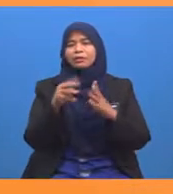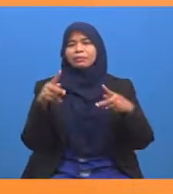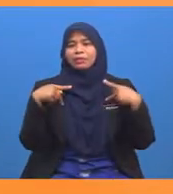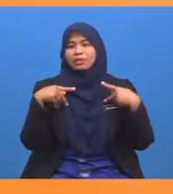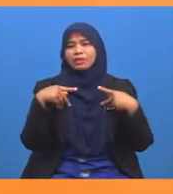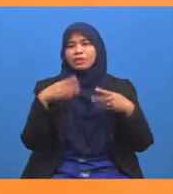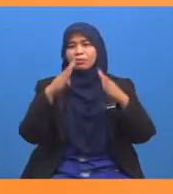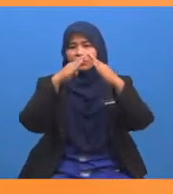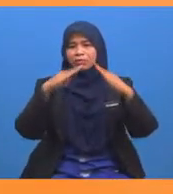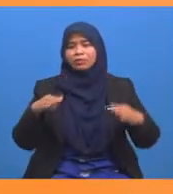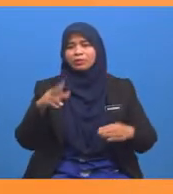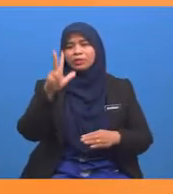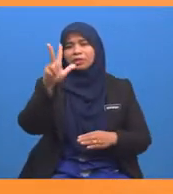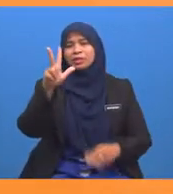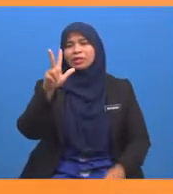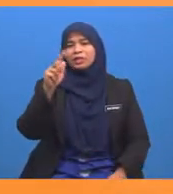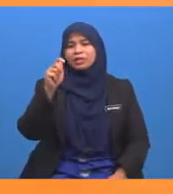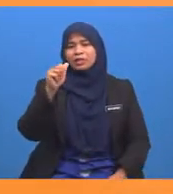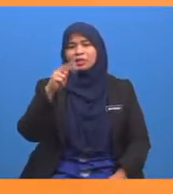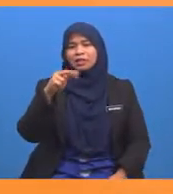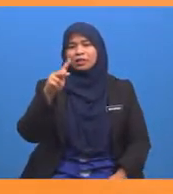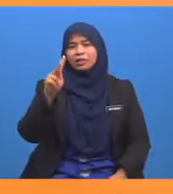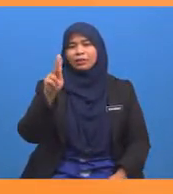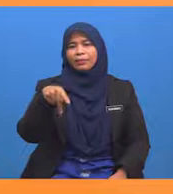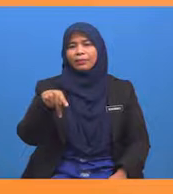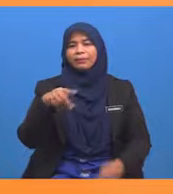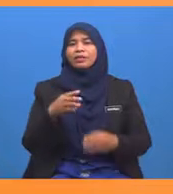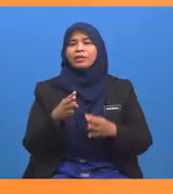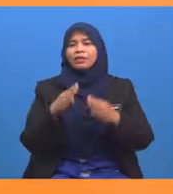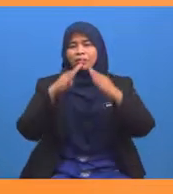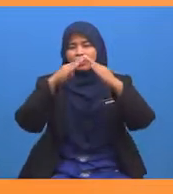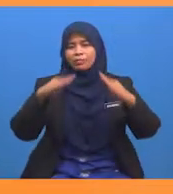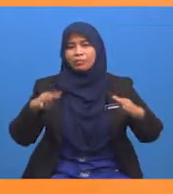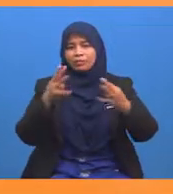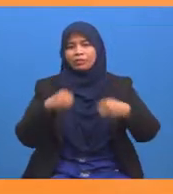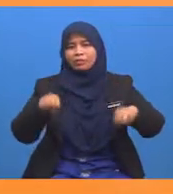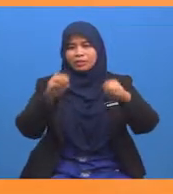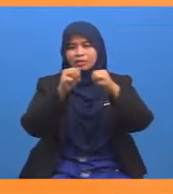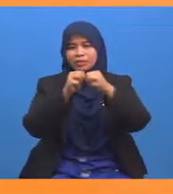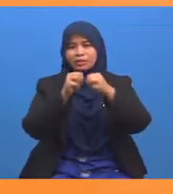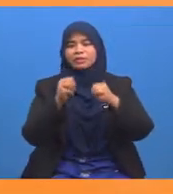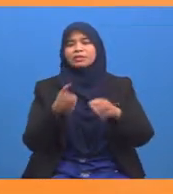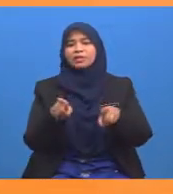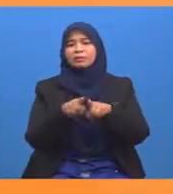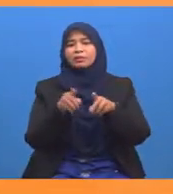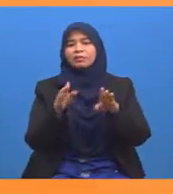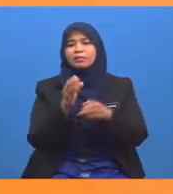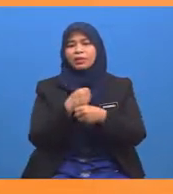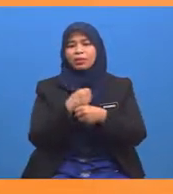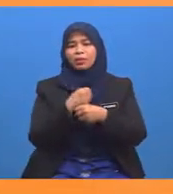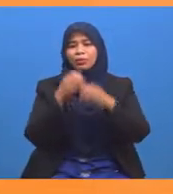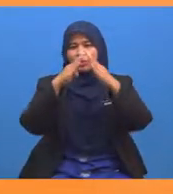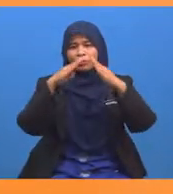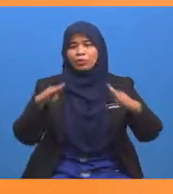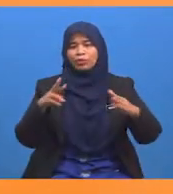tangkup. Bumbung masjid menyerupai bentuk bumbung rumah limas, istana